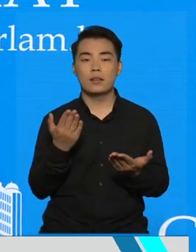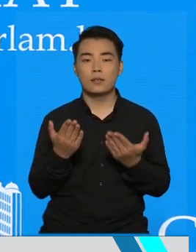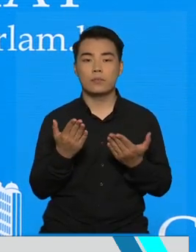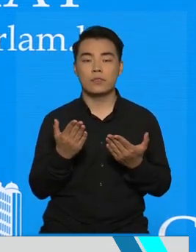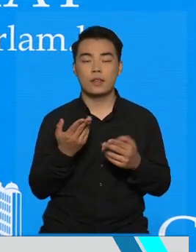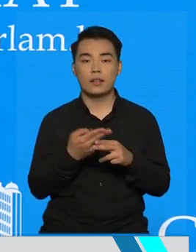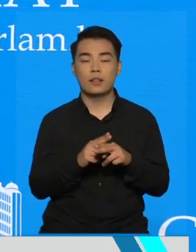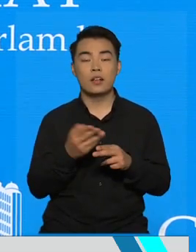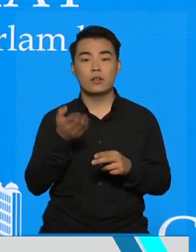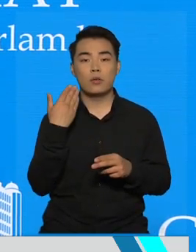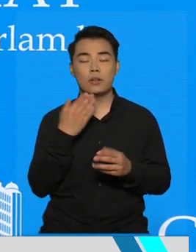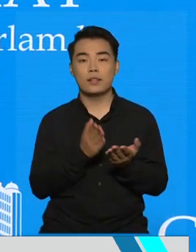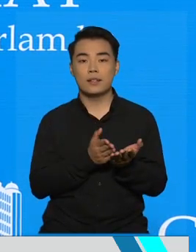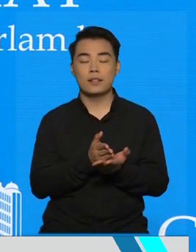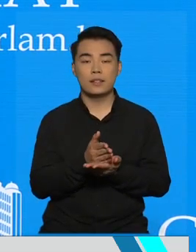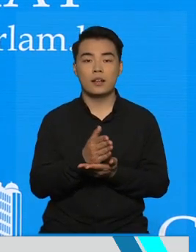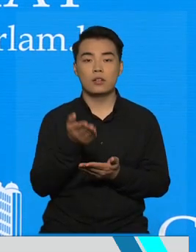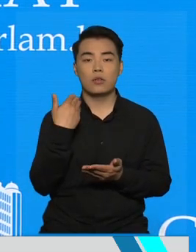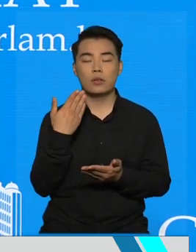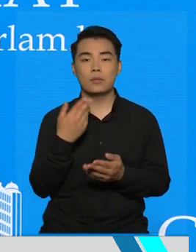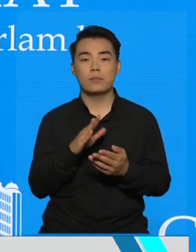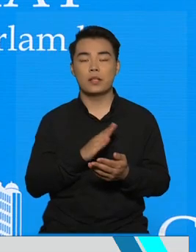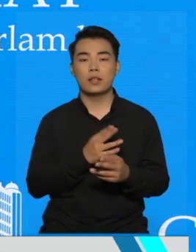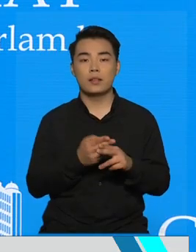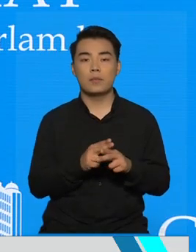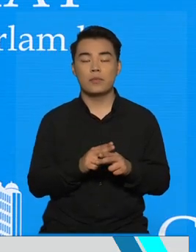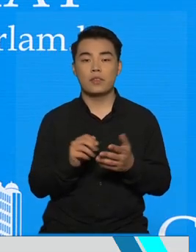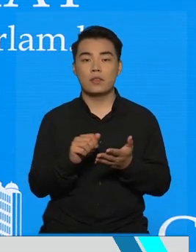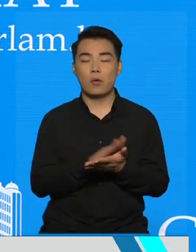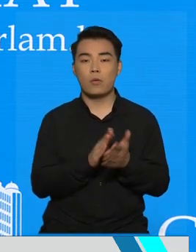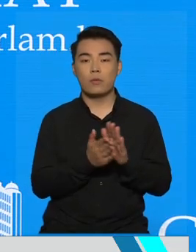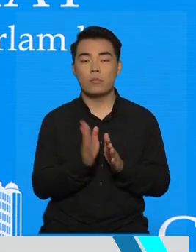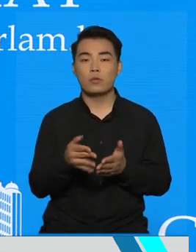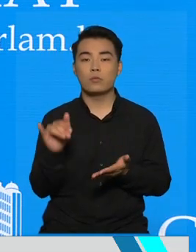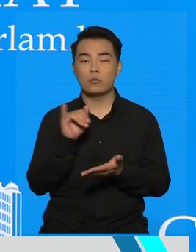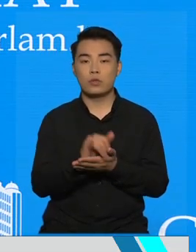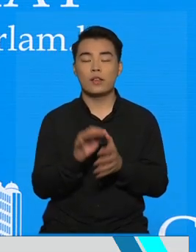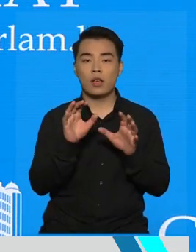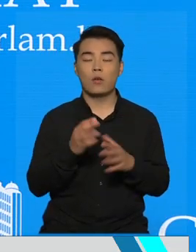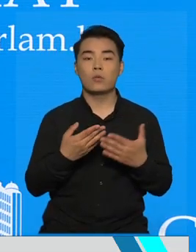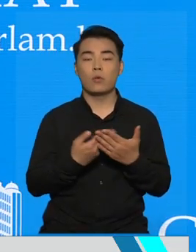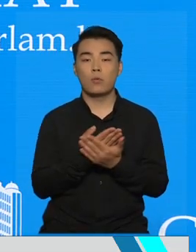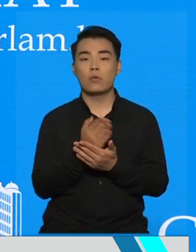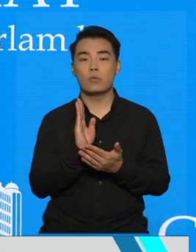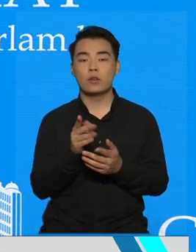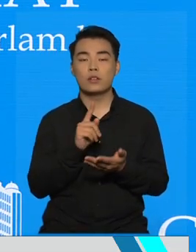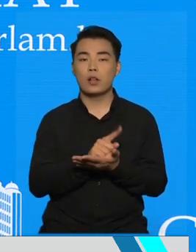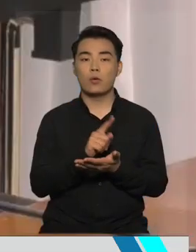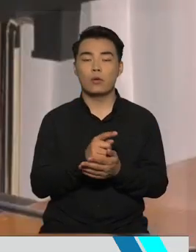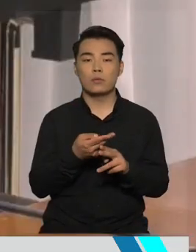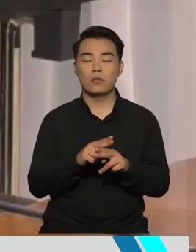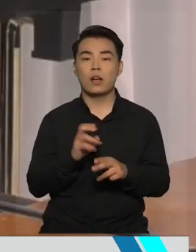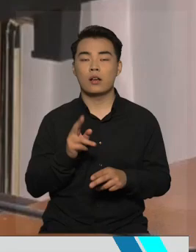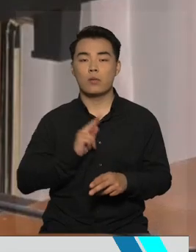Здесь, то есть это льгота или не льгота, мы как раз вот этот перечень будем включать и уже будем понимать, как это все будет